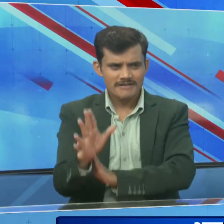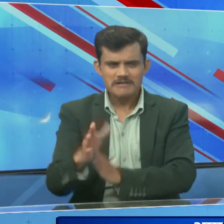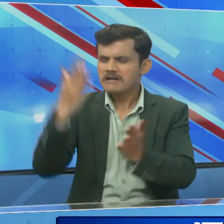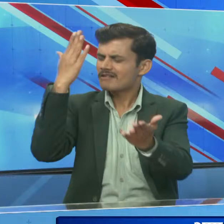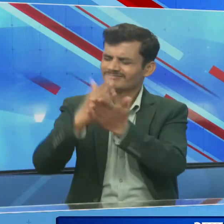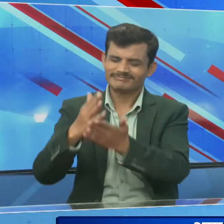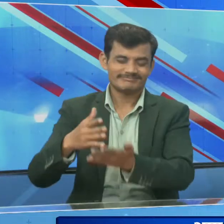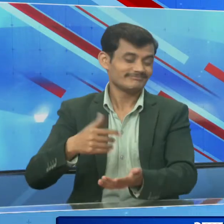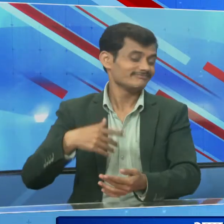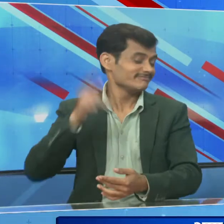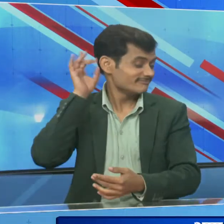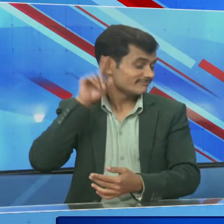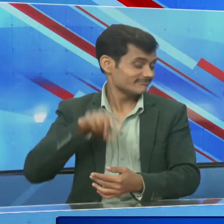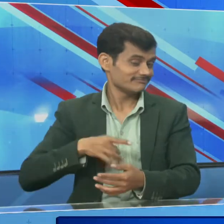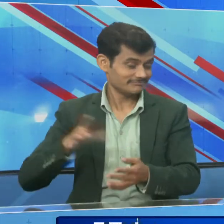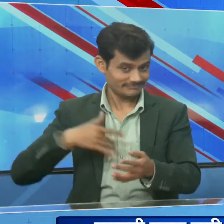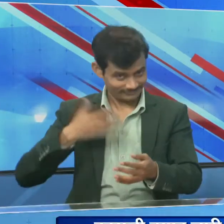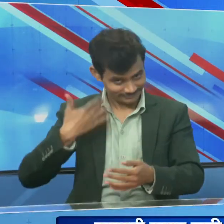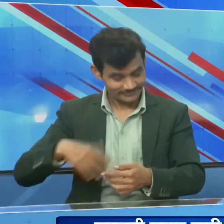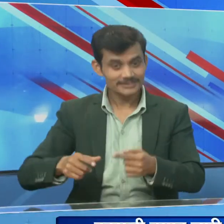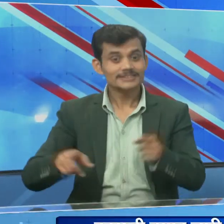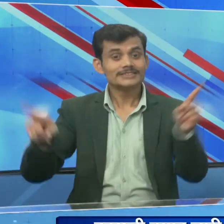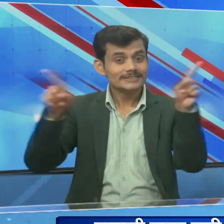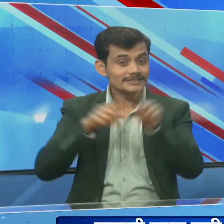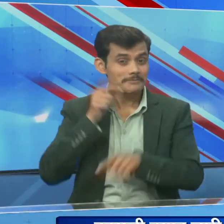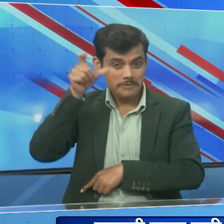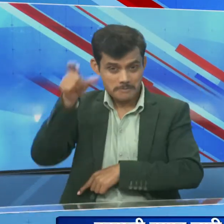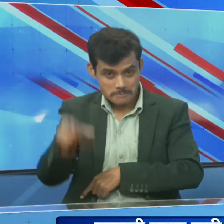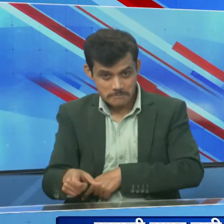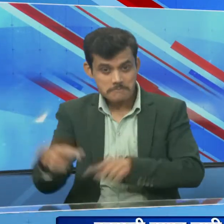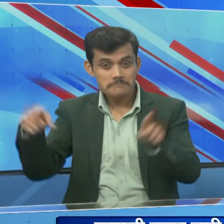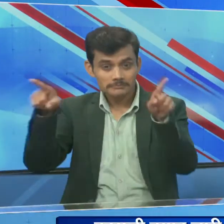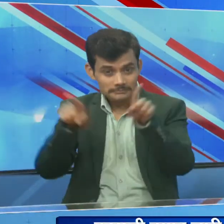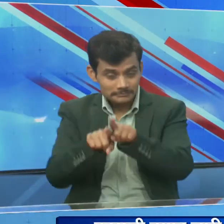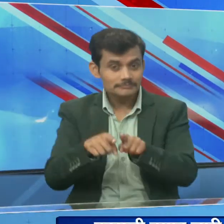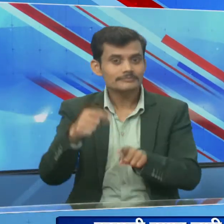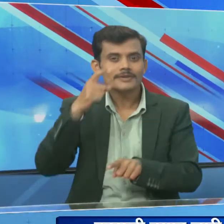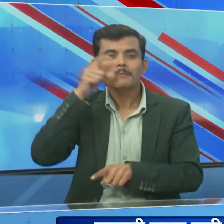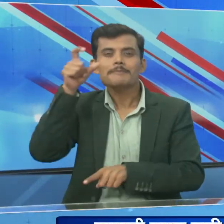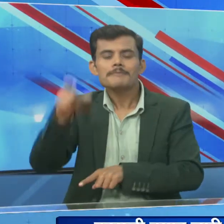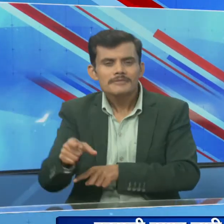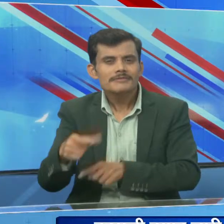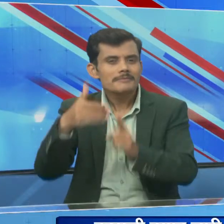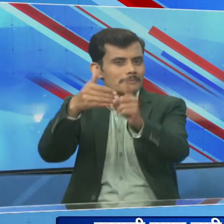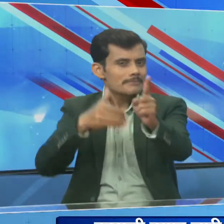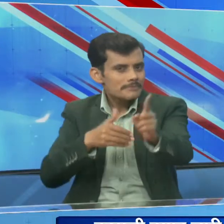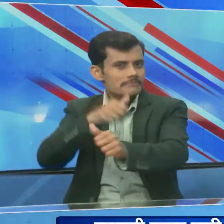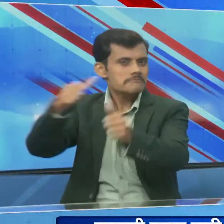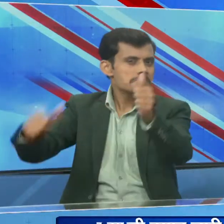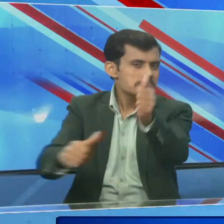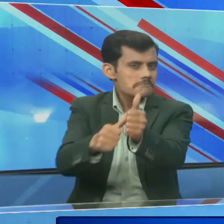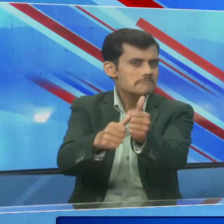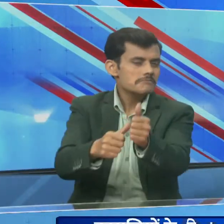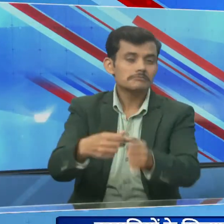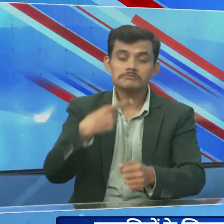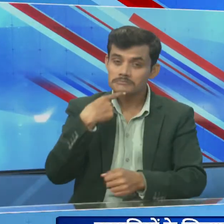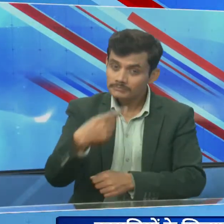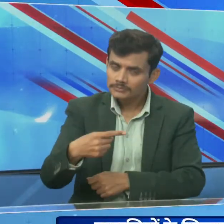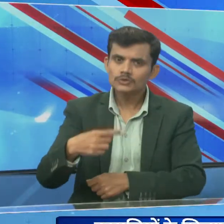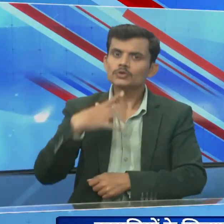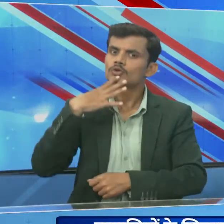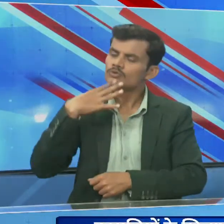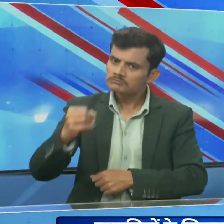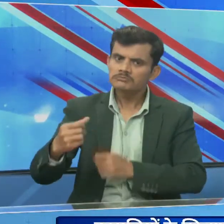करने दो, लेकिन मैं जाऊँगा। पुरुष ही नहीं, गांव की महिलाएं भी पीछे नहीं हैं। उन्होंने भी डंके की चोट पर अपने